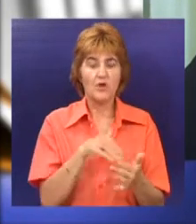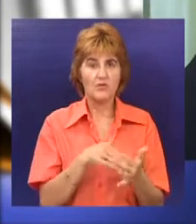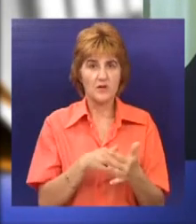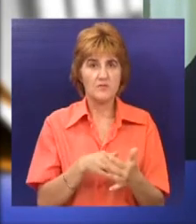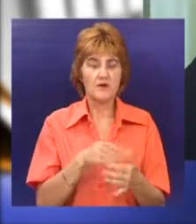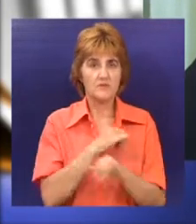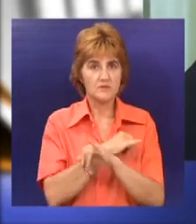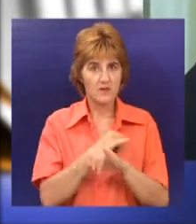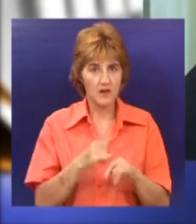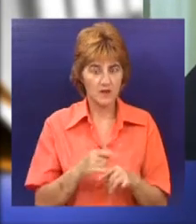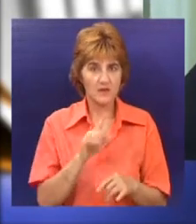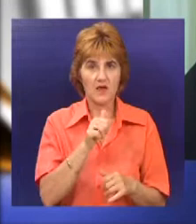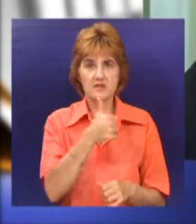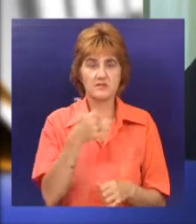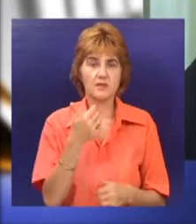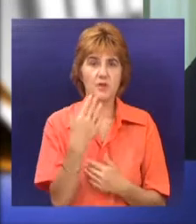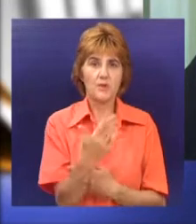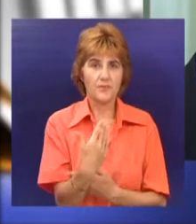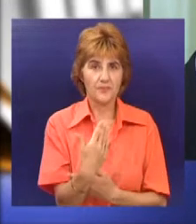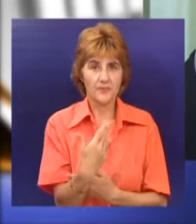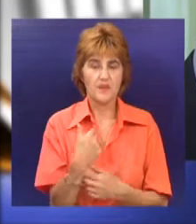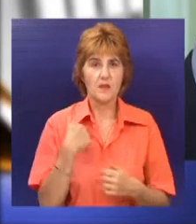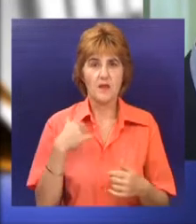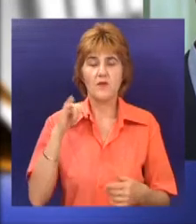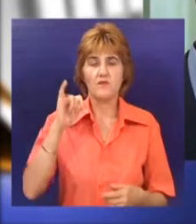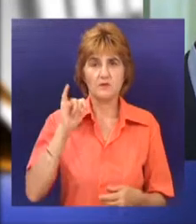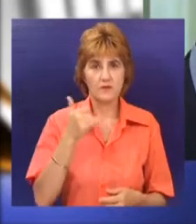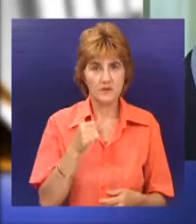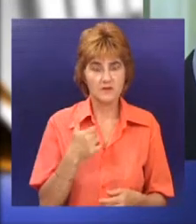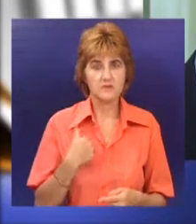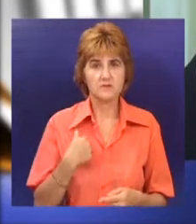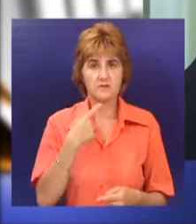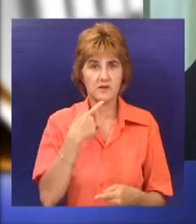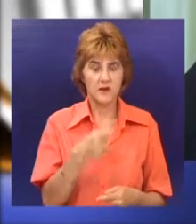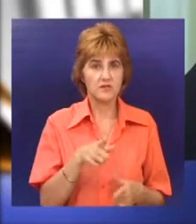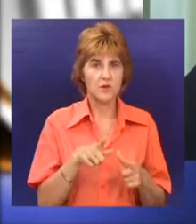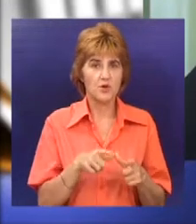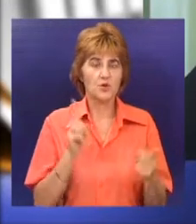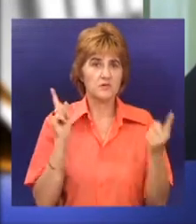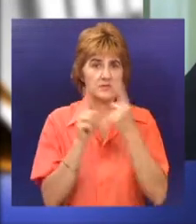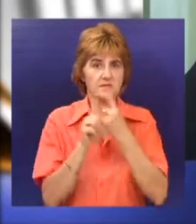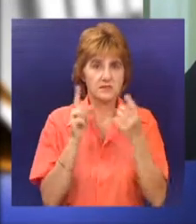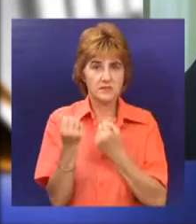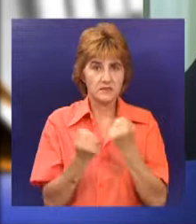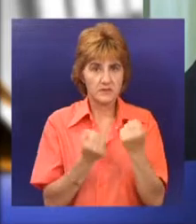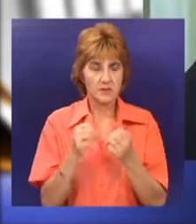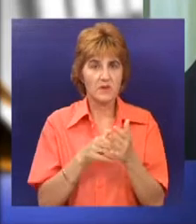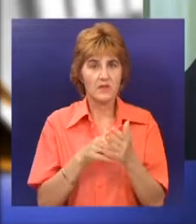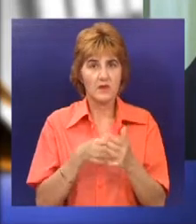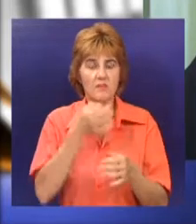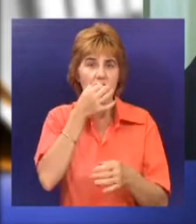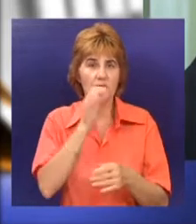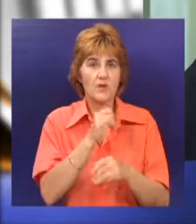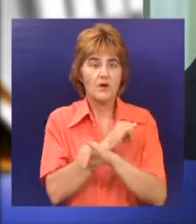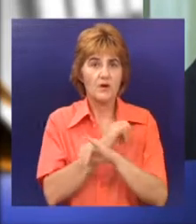ostala jedna skupštinska odluka koja nikog ne obavezuje. Ja zaista doživljavam da u oblasti javnog saobraćaja moramo da učinimo veliki pomak. Da bismo to učinili,